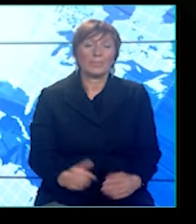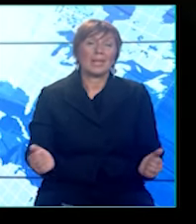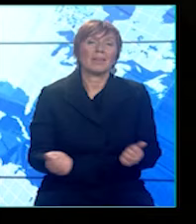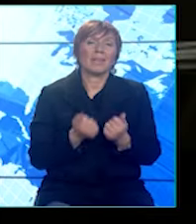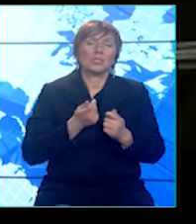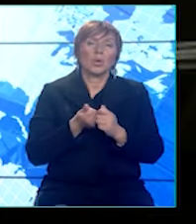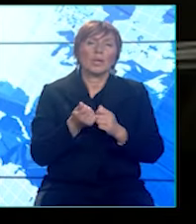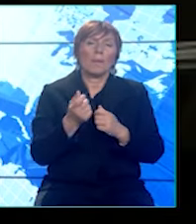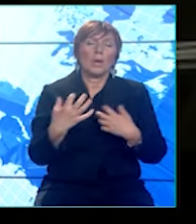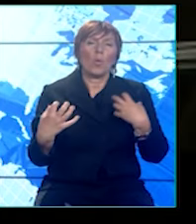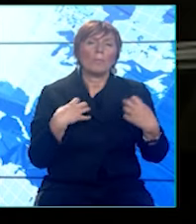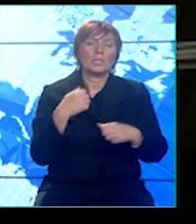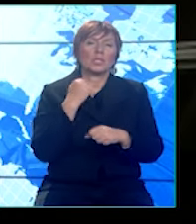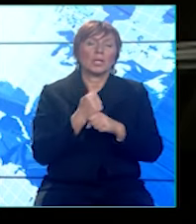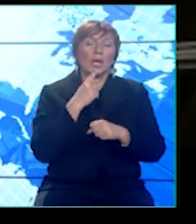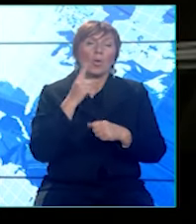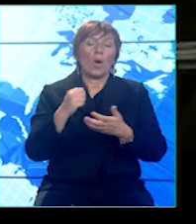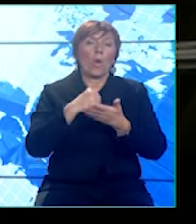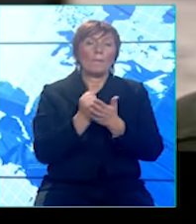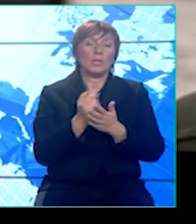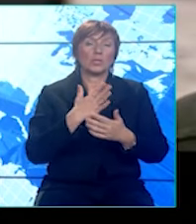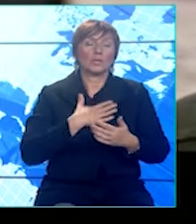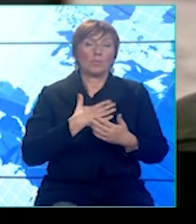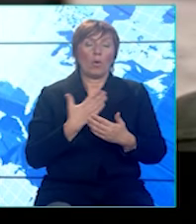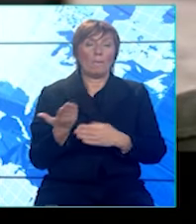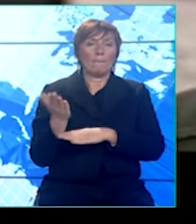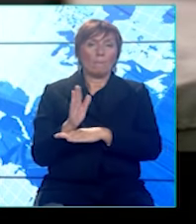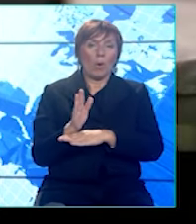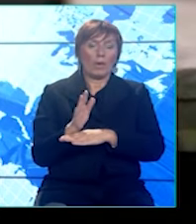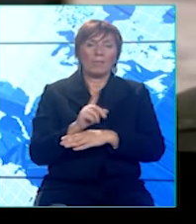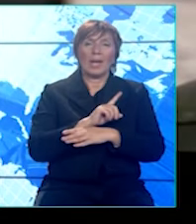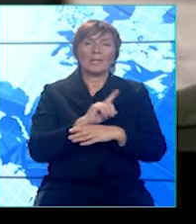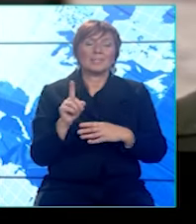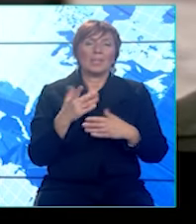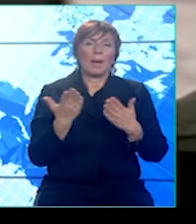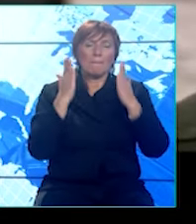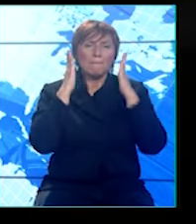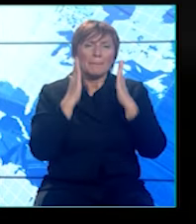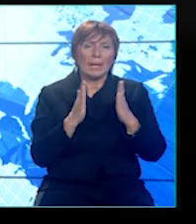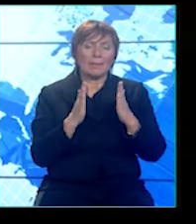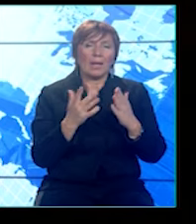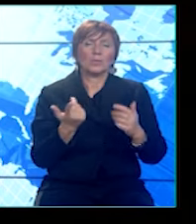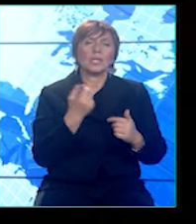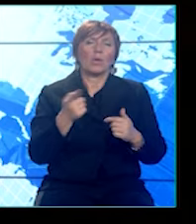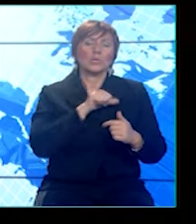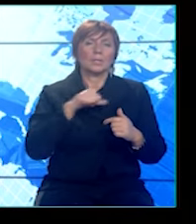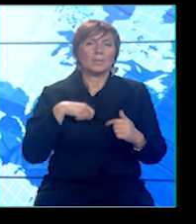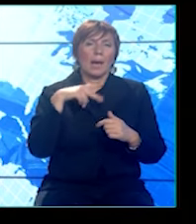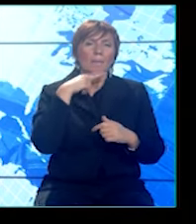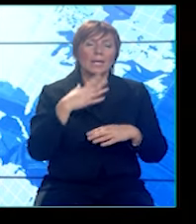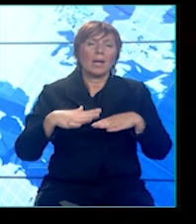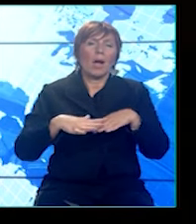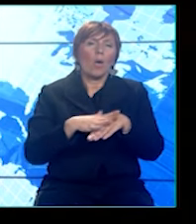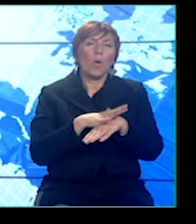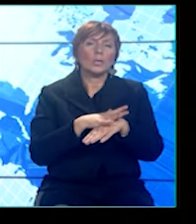Teško je nabrojati sva umjetnička djela koja je obilježio svojom pojavom. Najbolje ga je opisivala neumorna iskrena predanost, te kao što i sam rekao,